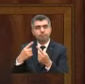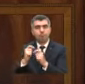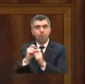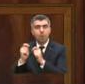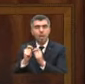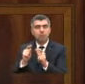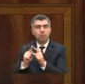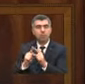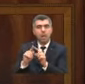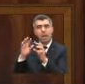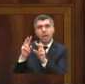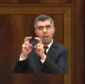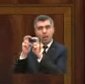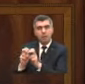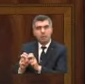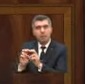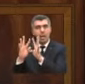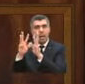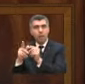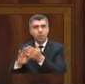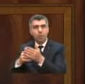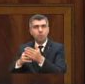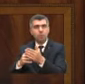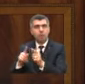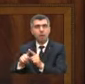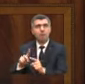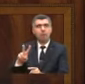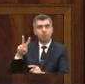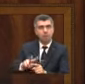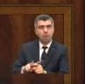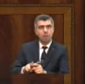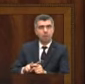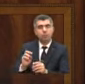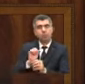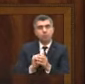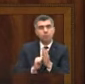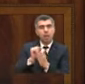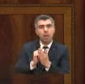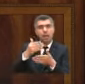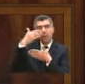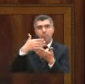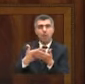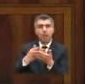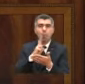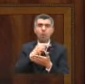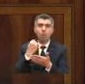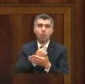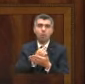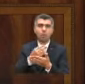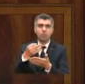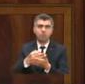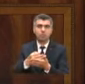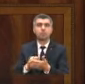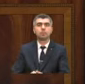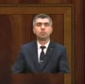كيقول لهم كتنقصوا الأرقام ماشي دقيق إلى آخره، كلها أنصفت المغرب وأنصفت الحكومة، لأنه هي كتدبر